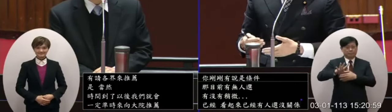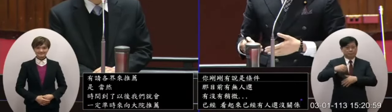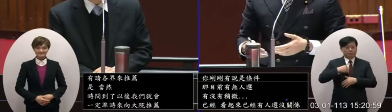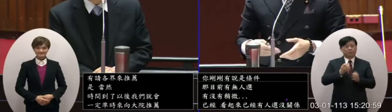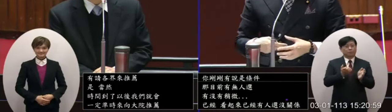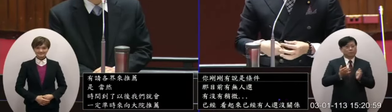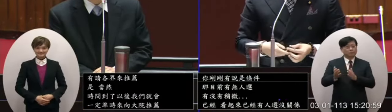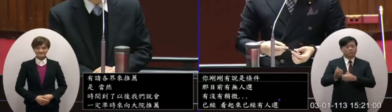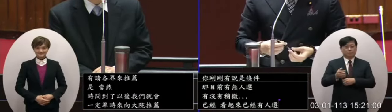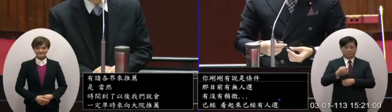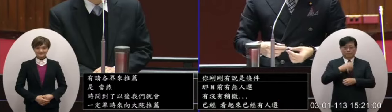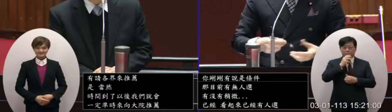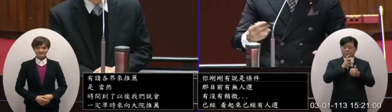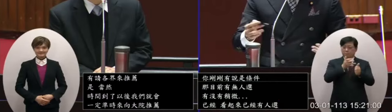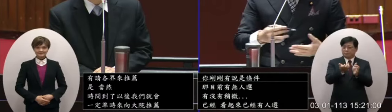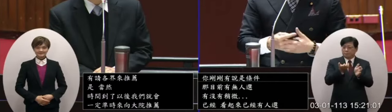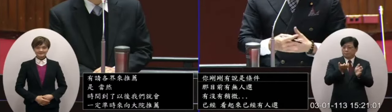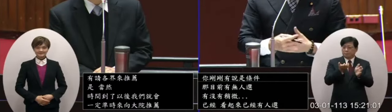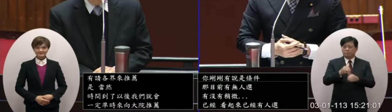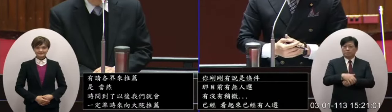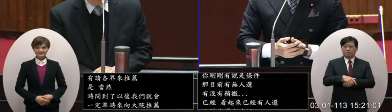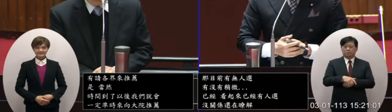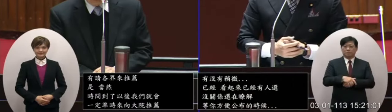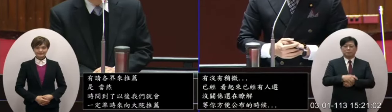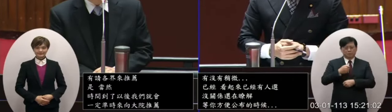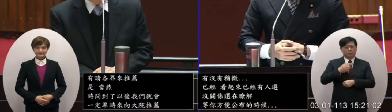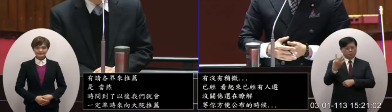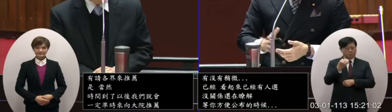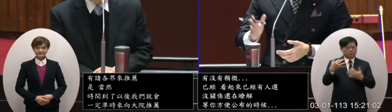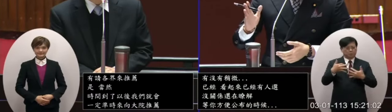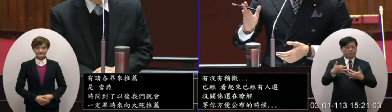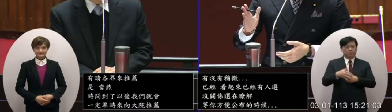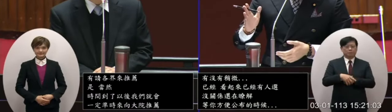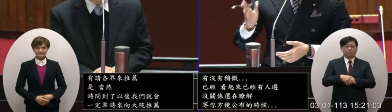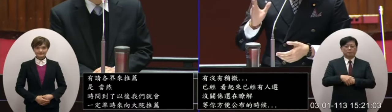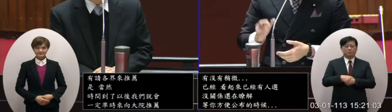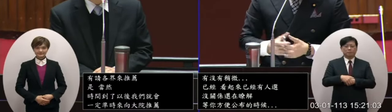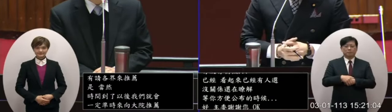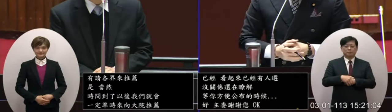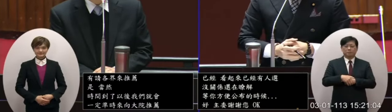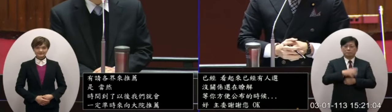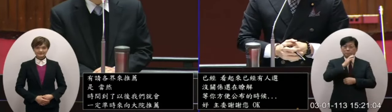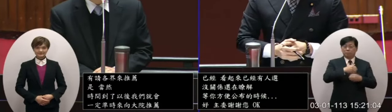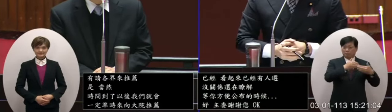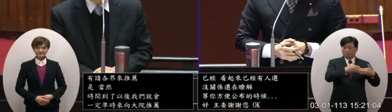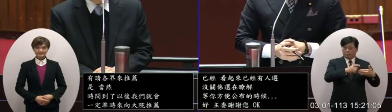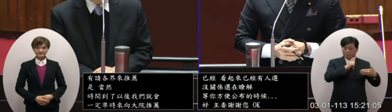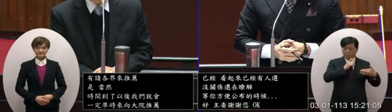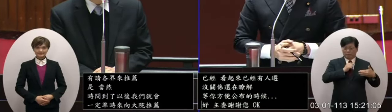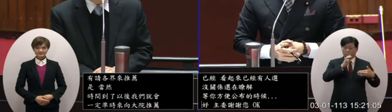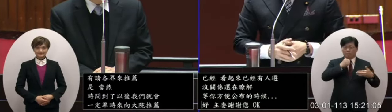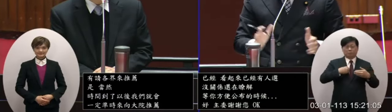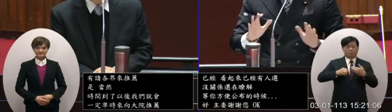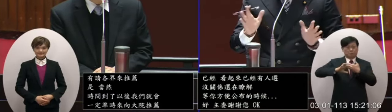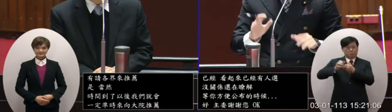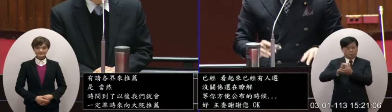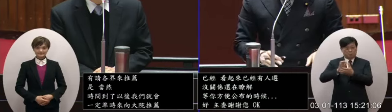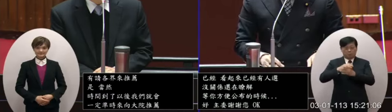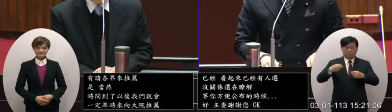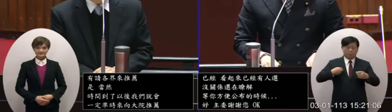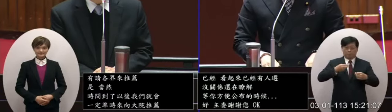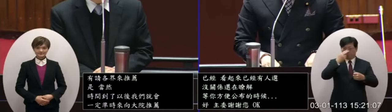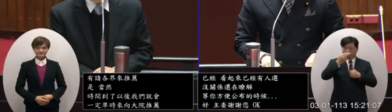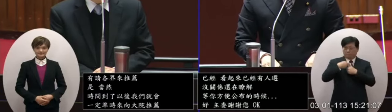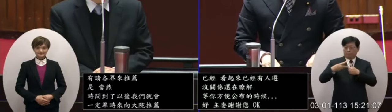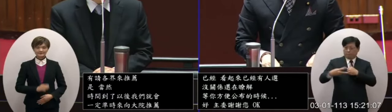这准备要跟您询问之前呢，另外有想询问几个问题哦。我想中国抢夺邦交国的企图从未停